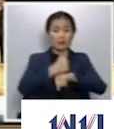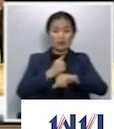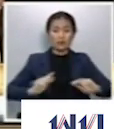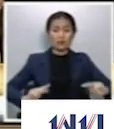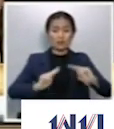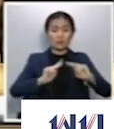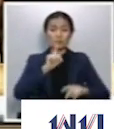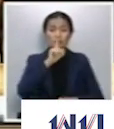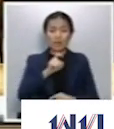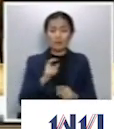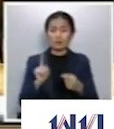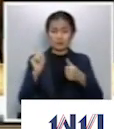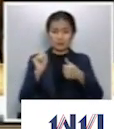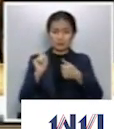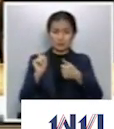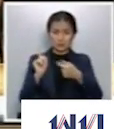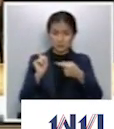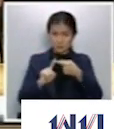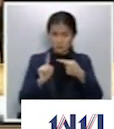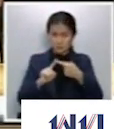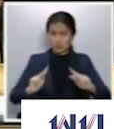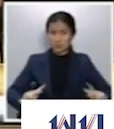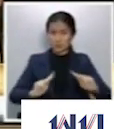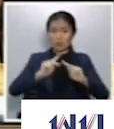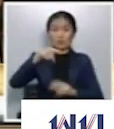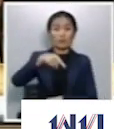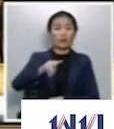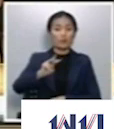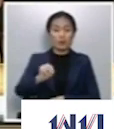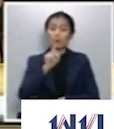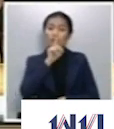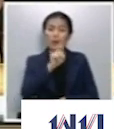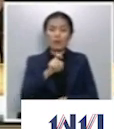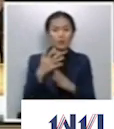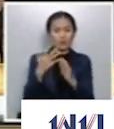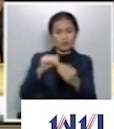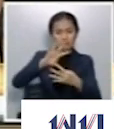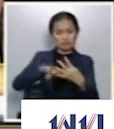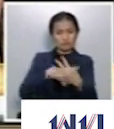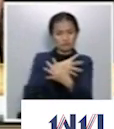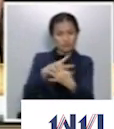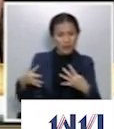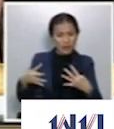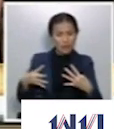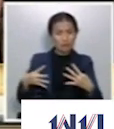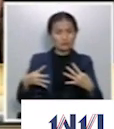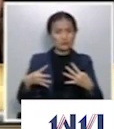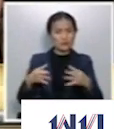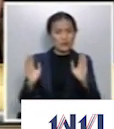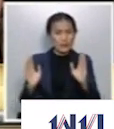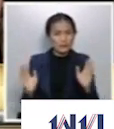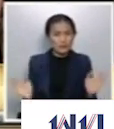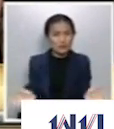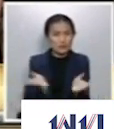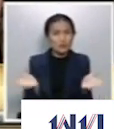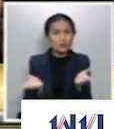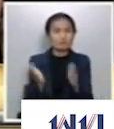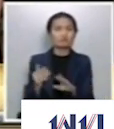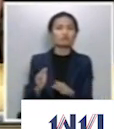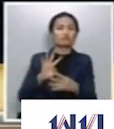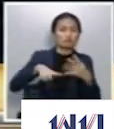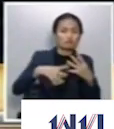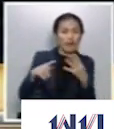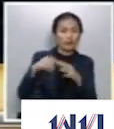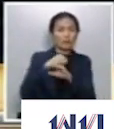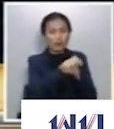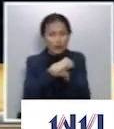1กระทรวงพัฒนาสังคมและความมั่นคงของมนุษย์มีมาตรการส่งเสริมและวิธีการป้องกันการเกิ